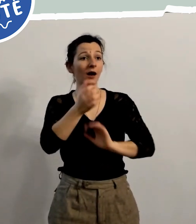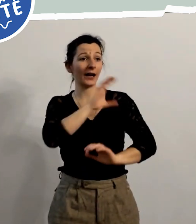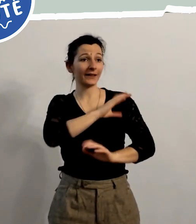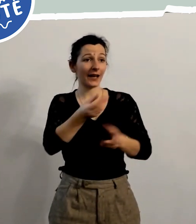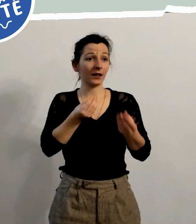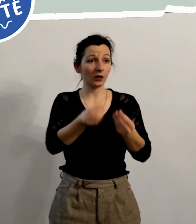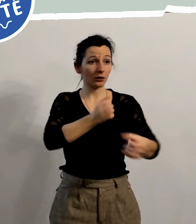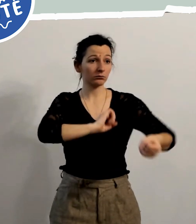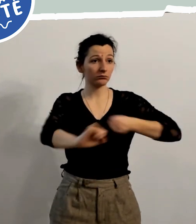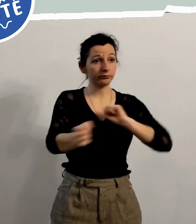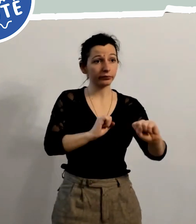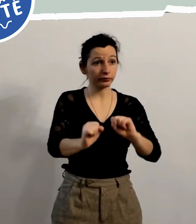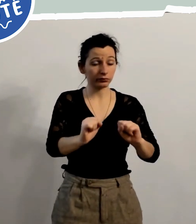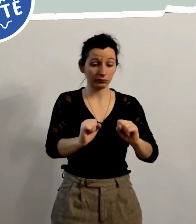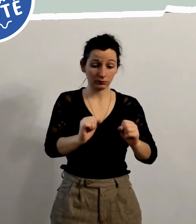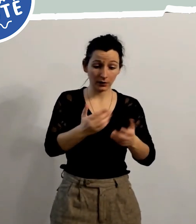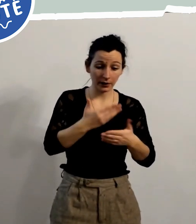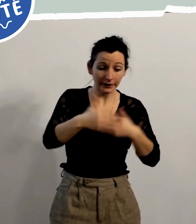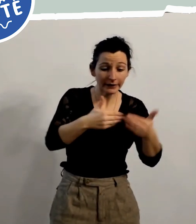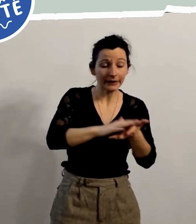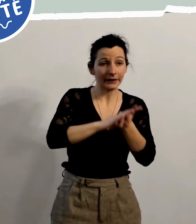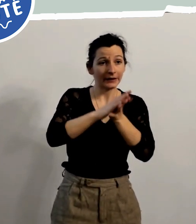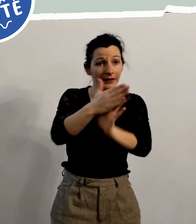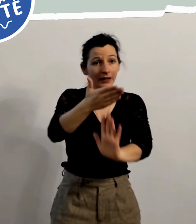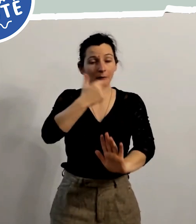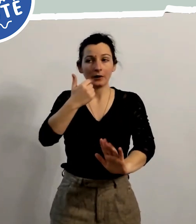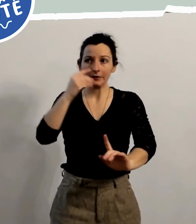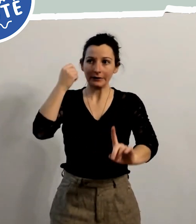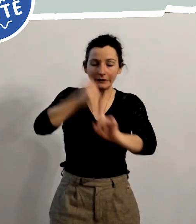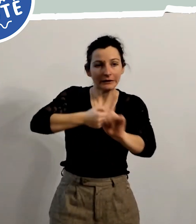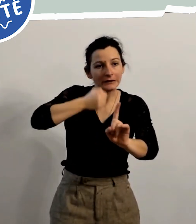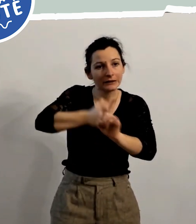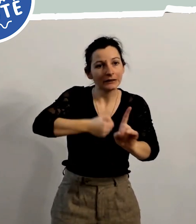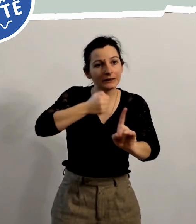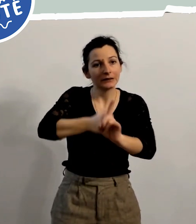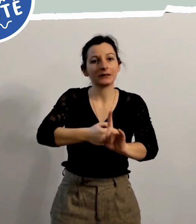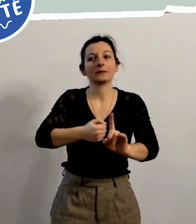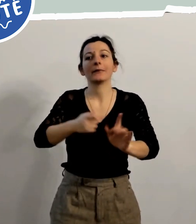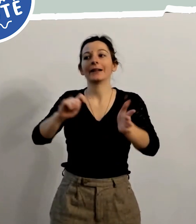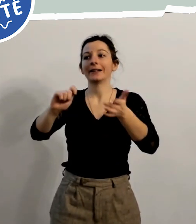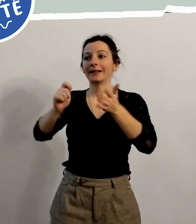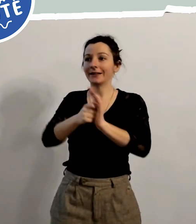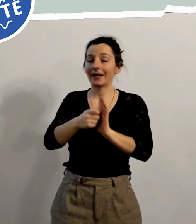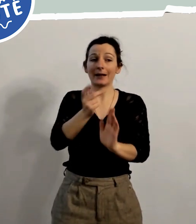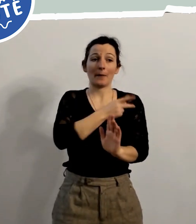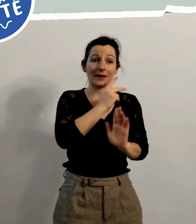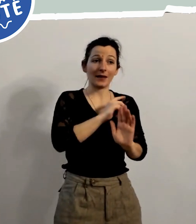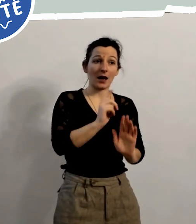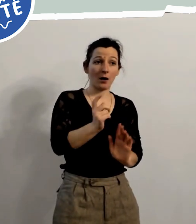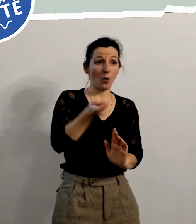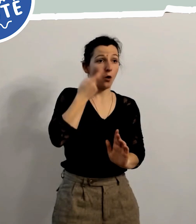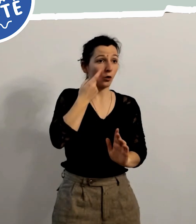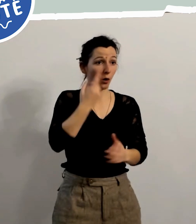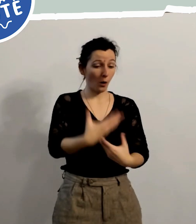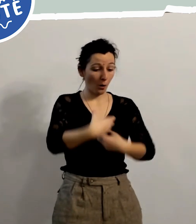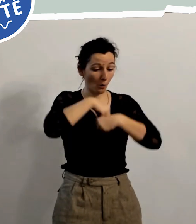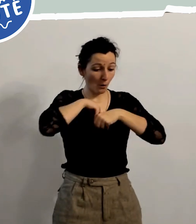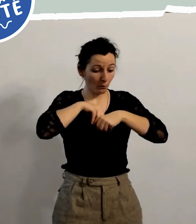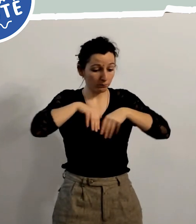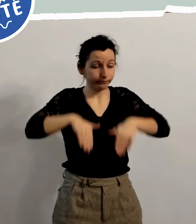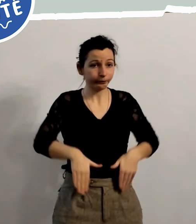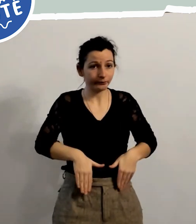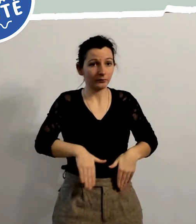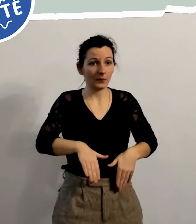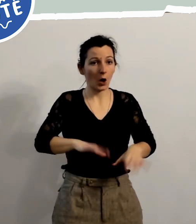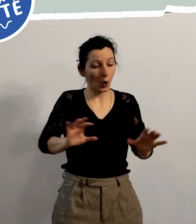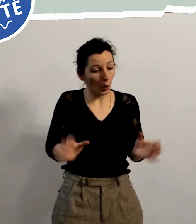les choses, c'est pas facile, mais on y arrive. Et le jour où ils seront sensibilisés et ils auront acquis